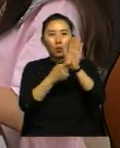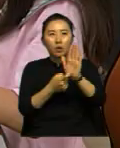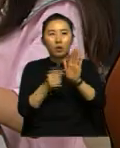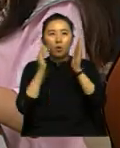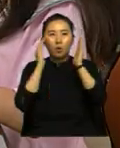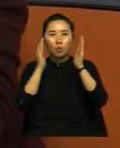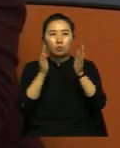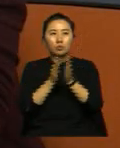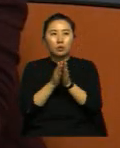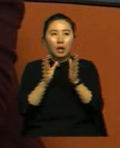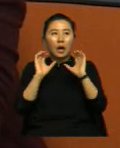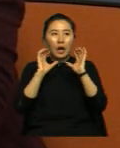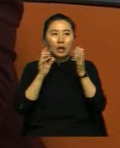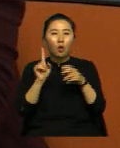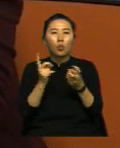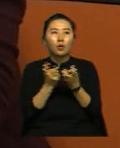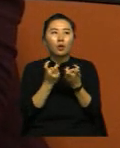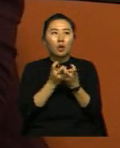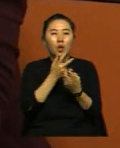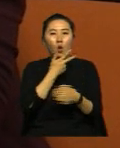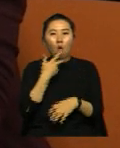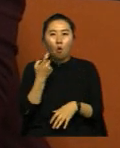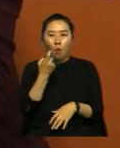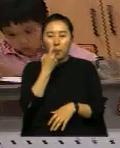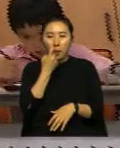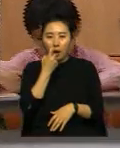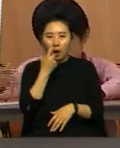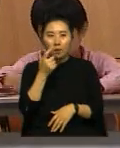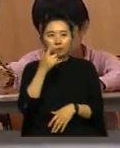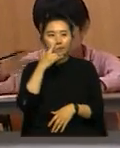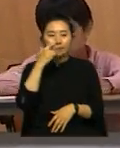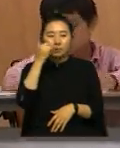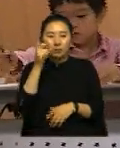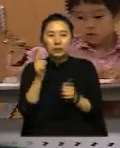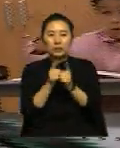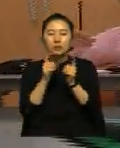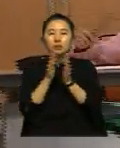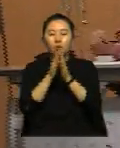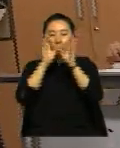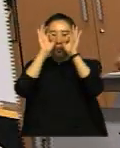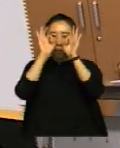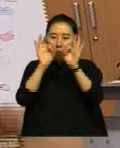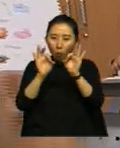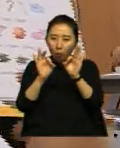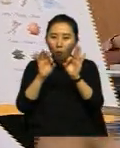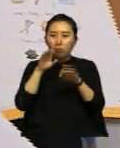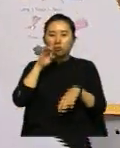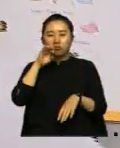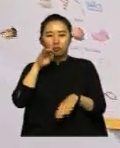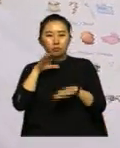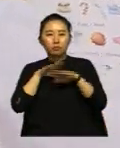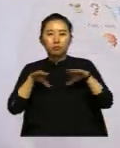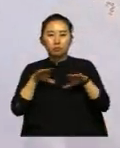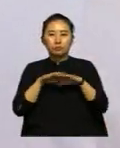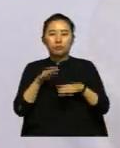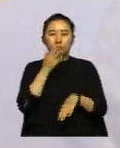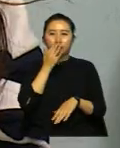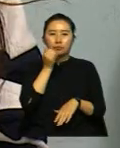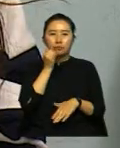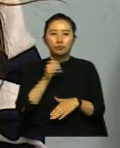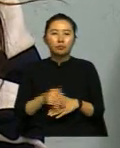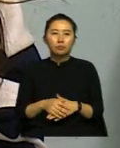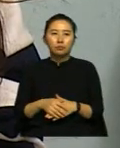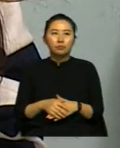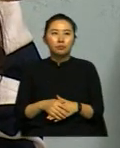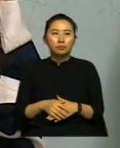진행했습니다. 아이들이 어떻게 영어를 배우는지 학부모들이 직접 수업을 보며 궁금증을 해소할 수 있는 기회이기도